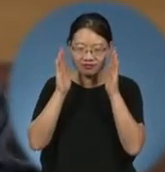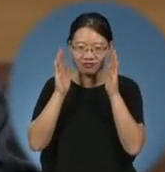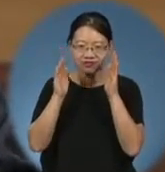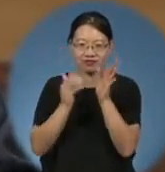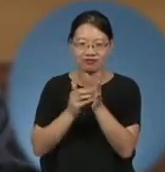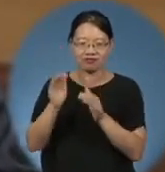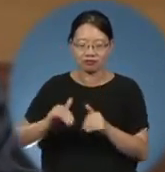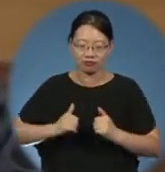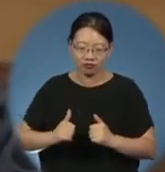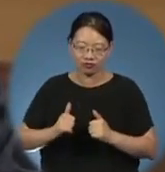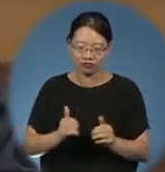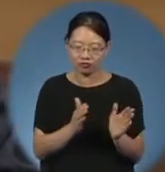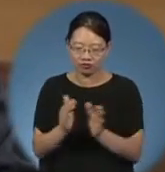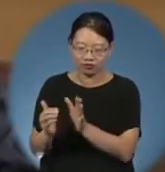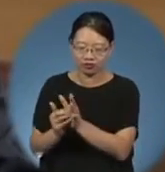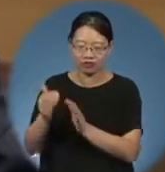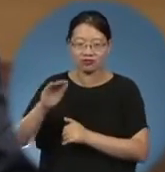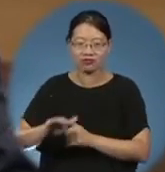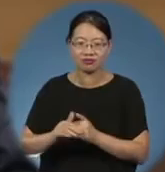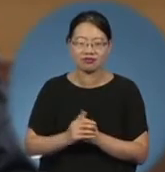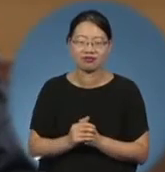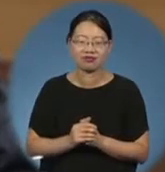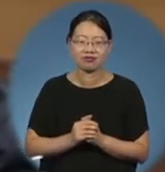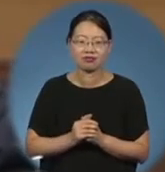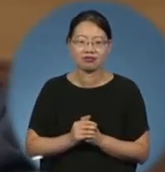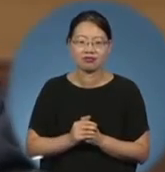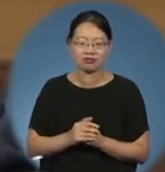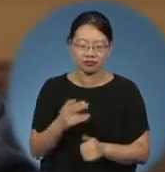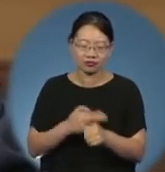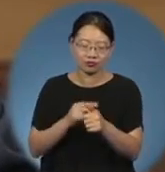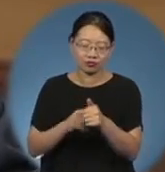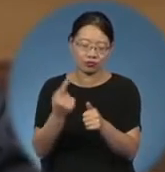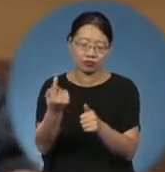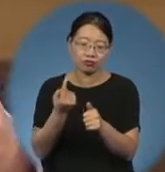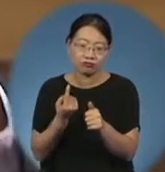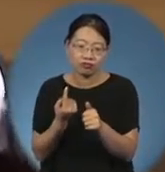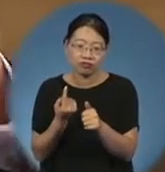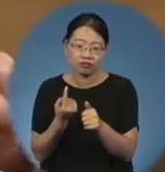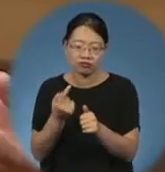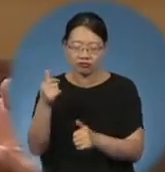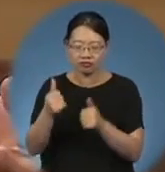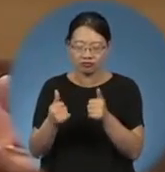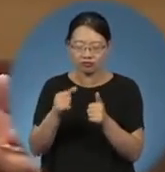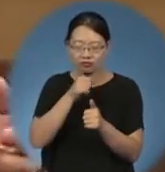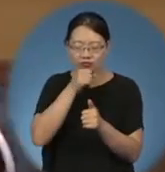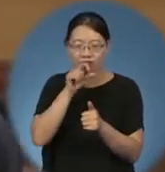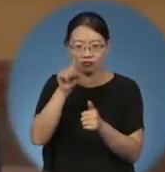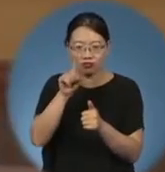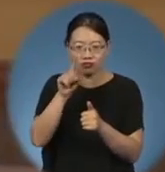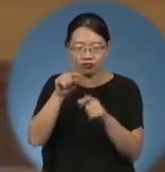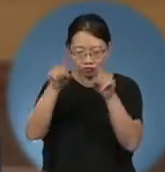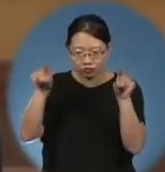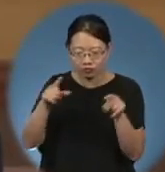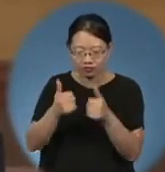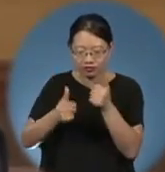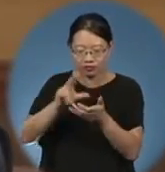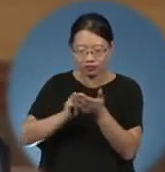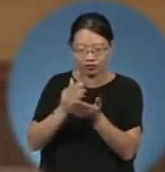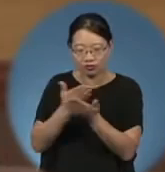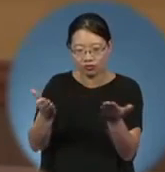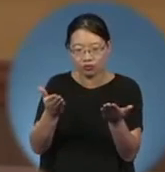어때요 그래서 열심히 준비했는데 교수님의 와가지고 시험 점수를 안아줄 시험문제를 난